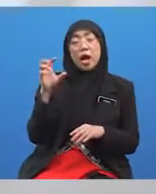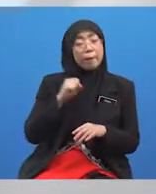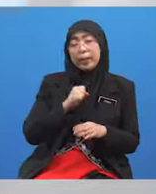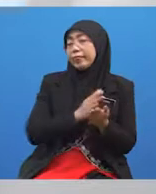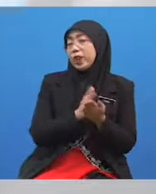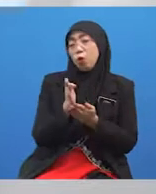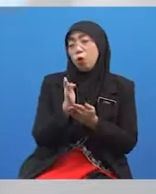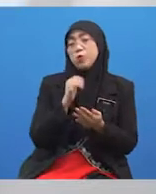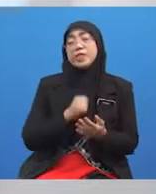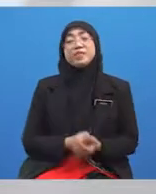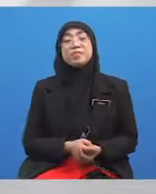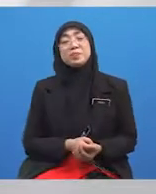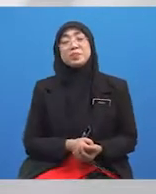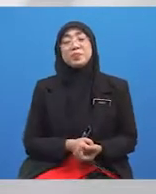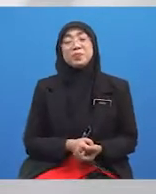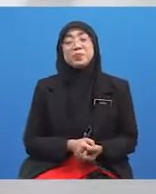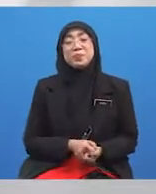guna.